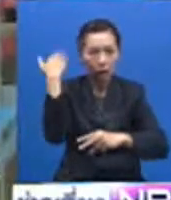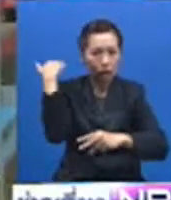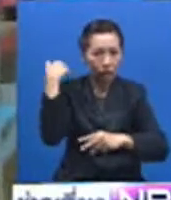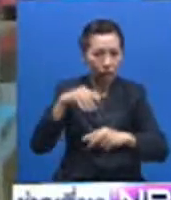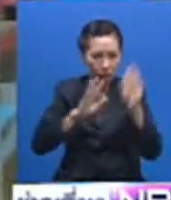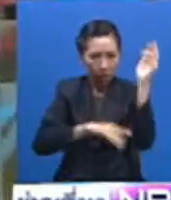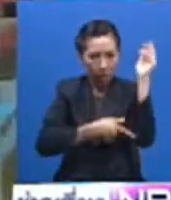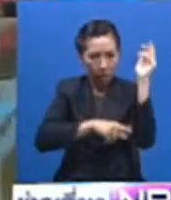เรียนในจังหวัดปัตตานี